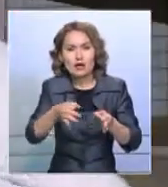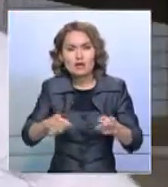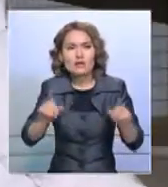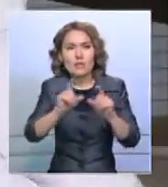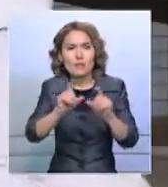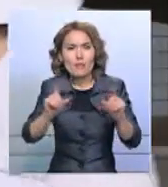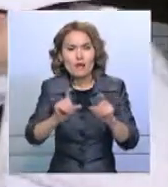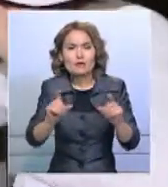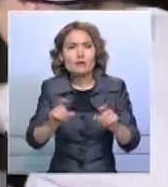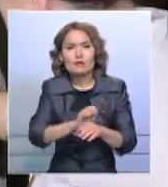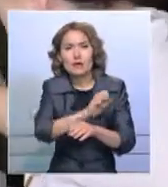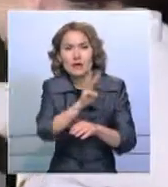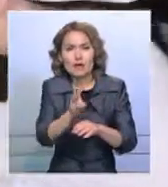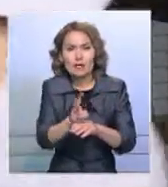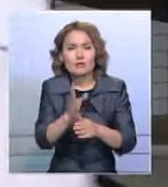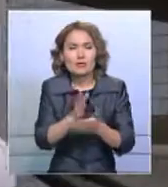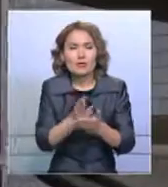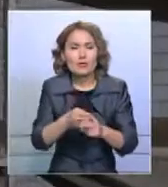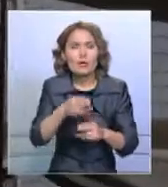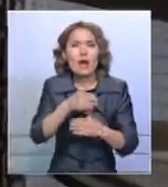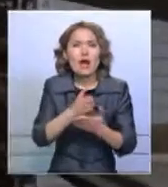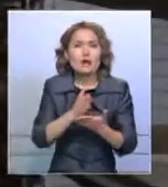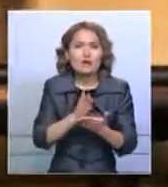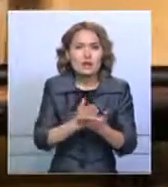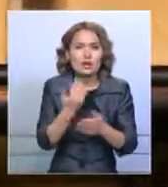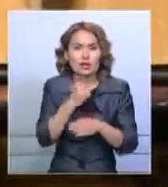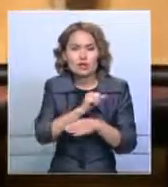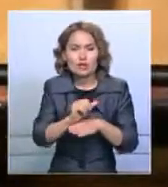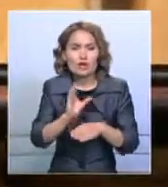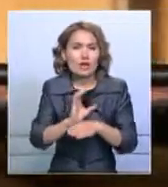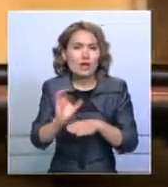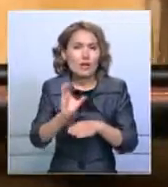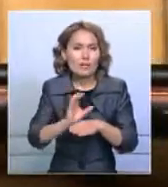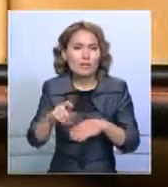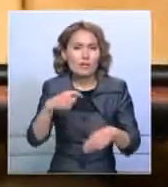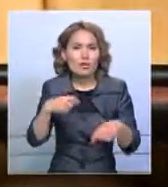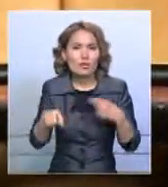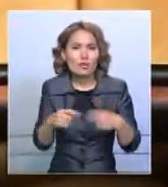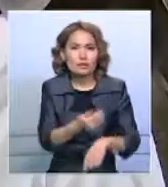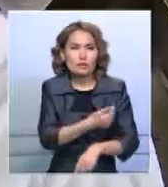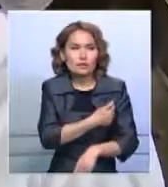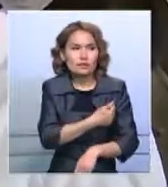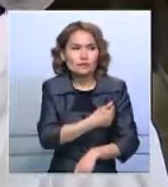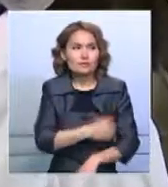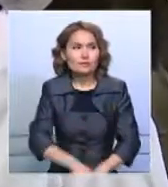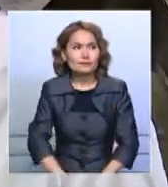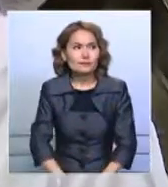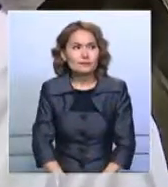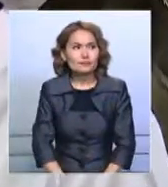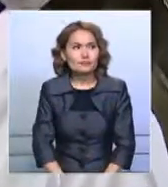жеткізіледі. Алдағы уақытта Фарангиз нан өнімдерін экспортқа шығарып, өзінің брендін ойлап таппақшы.